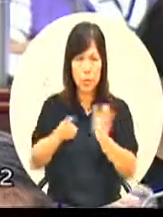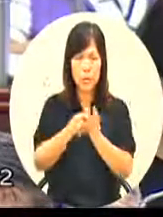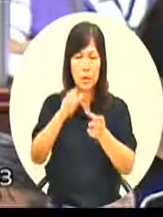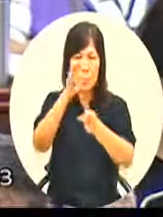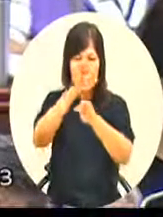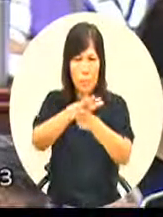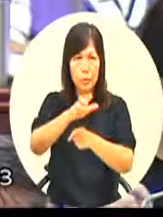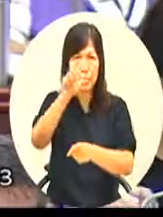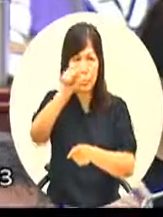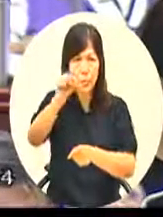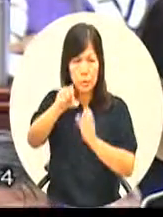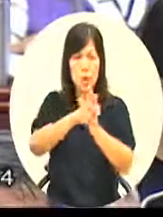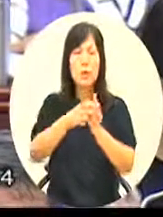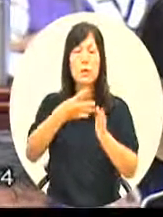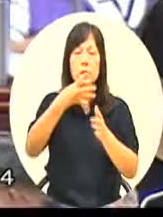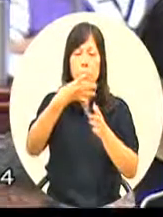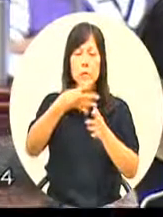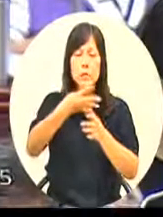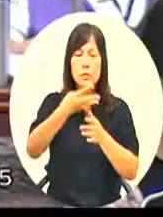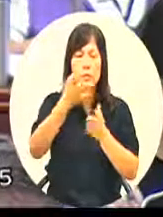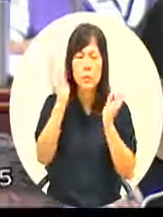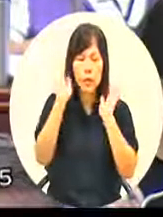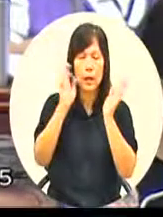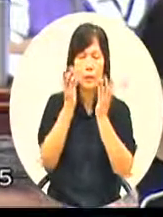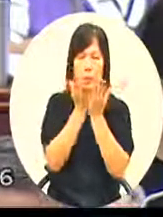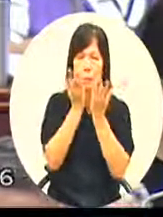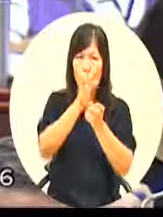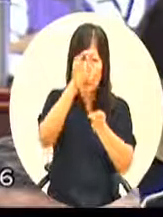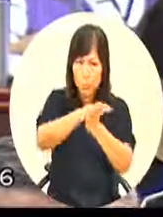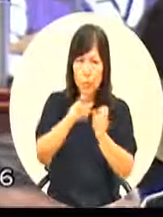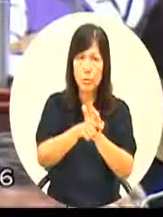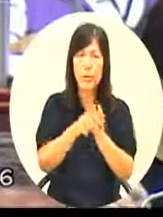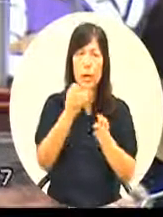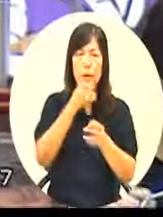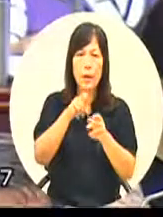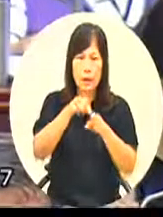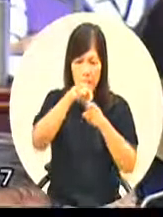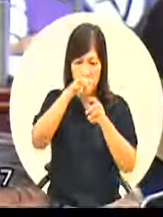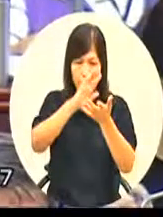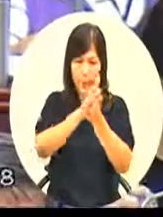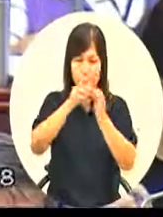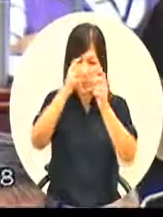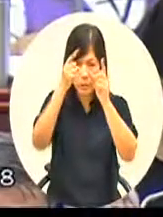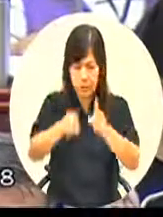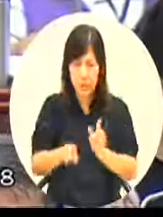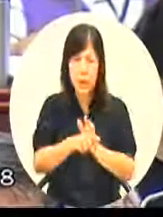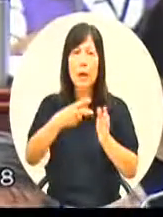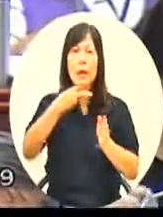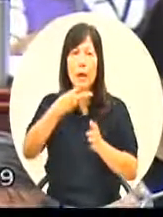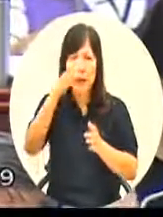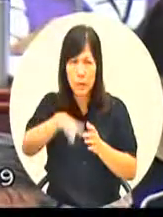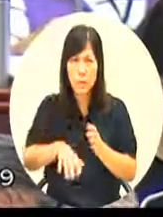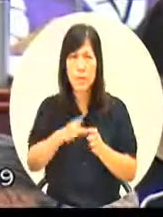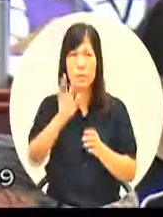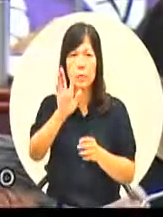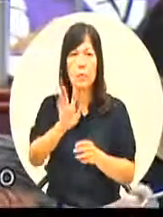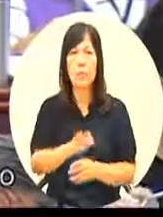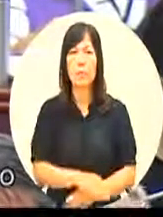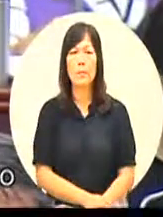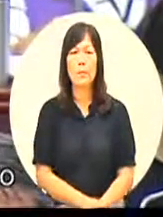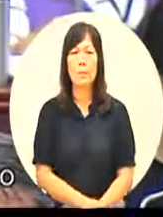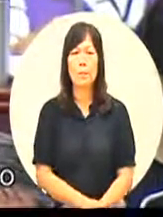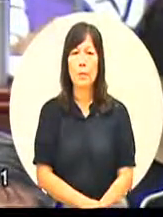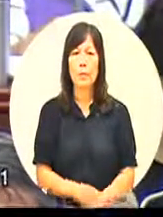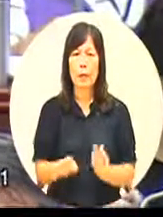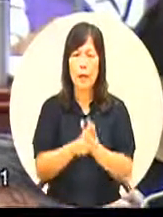5000块，针对4岁小朋友的补助，那就是向下延伸到2岁。那排付的部分，我们是限定